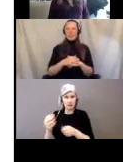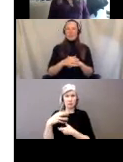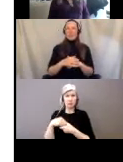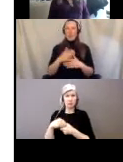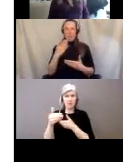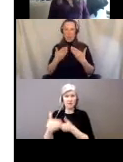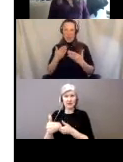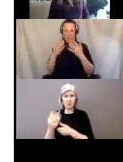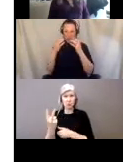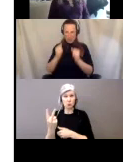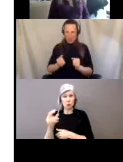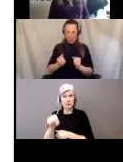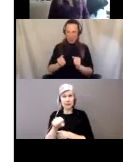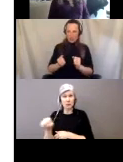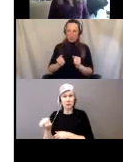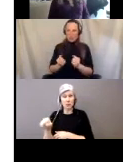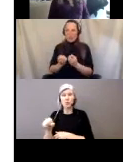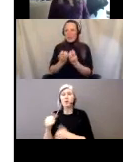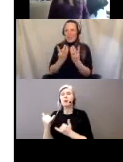Peut-être qu'on peut approfondir certaines des questions.